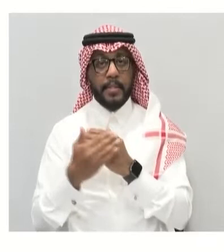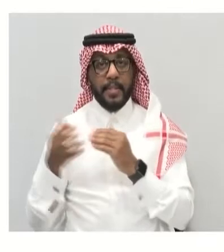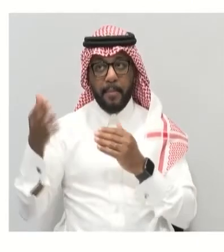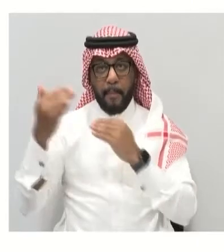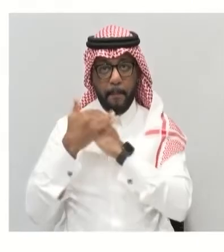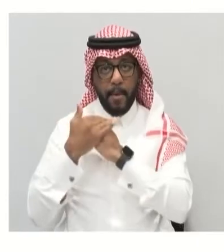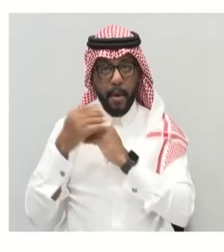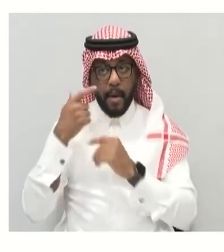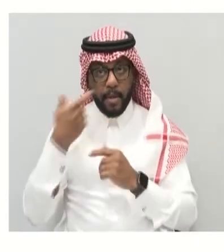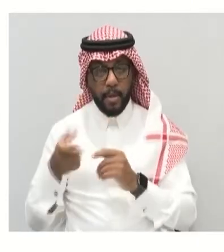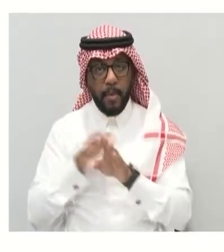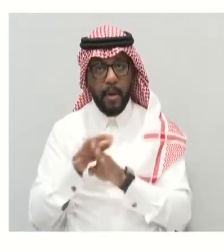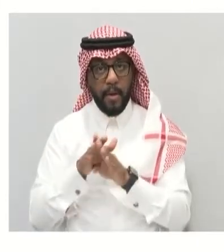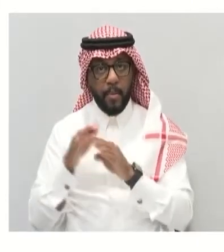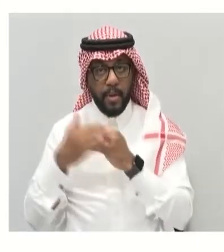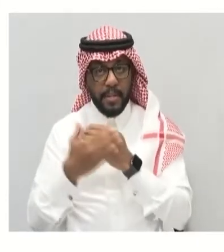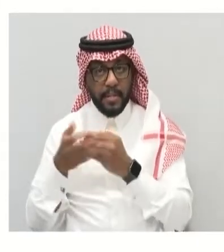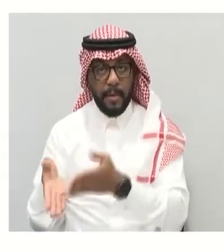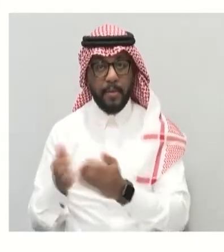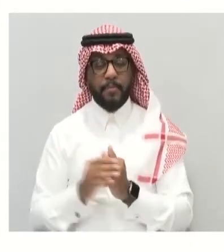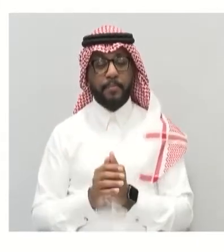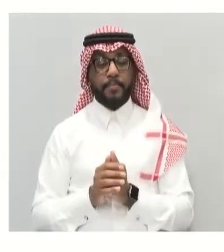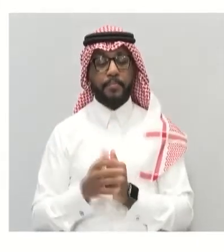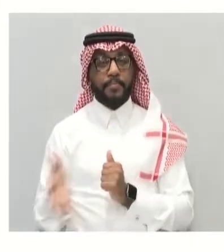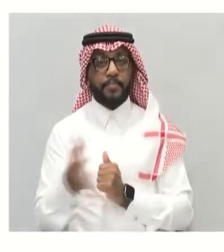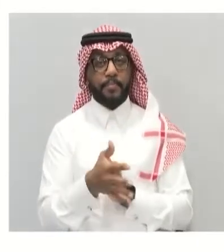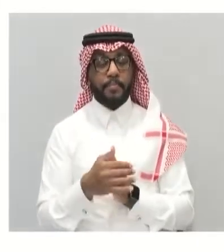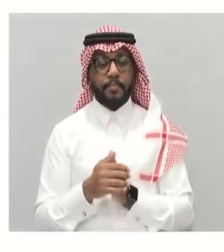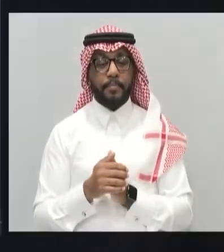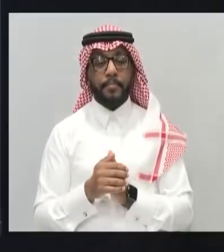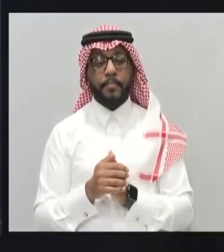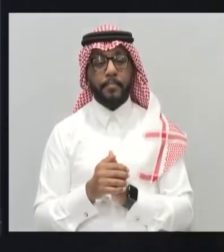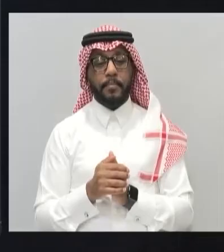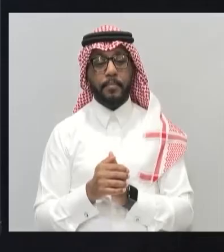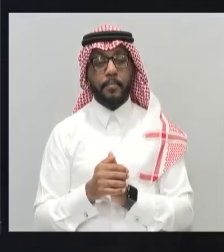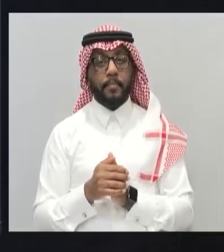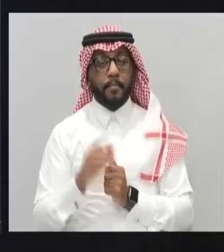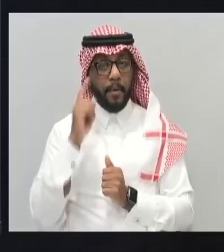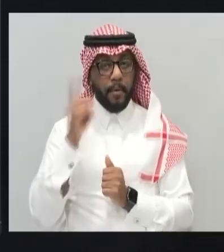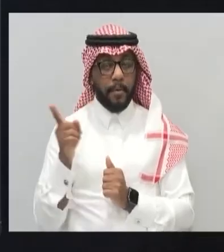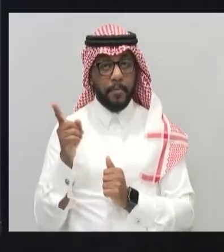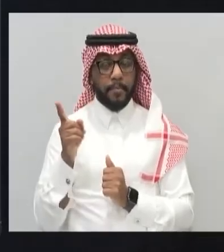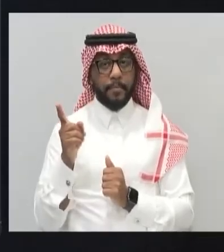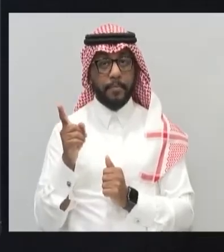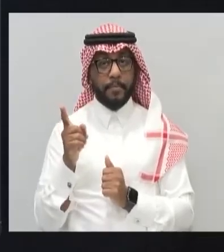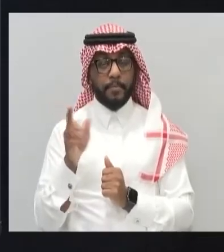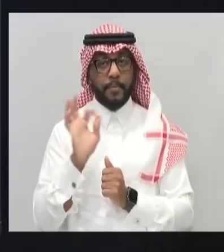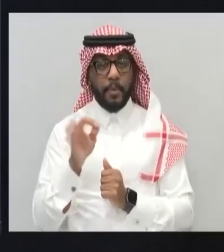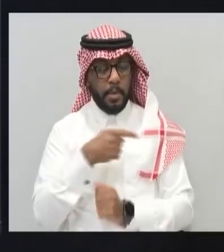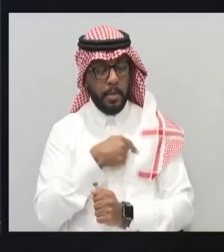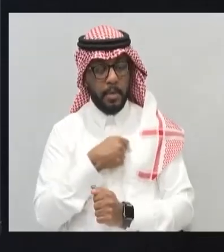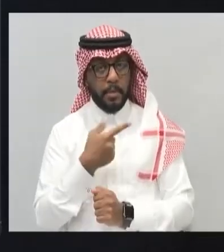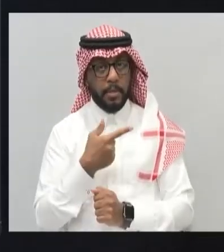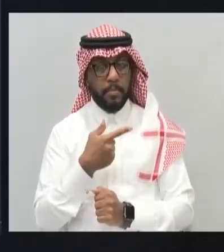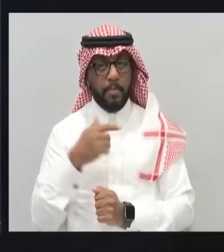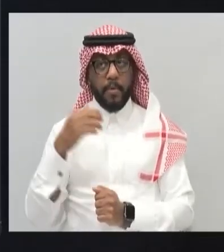ربياني اذا ياء المتكلم في الكلمه السابقه وهو ماذا هذا الياء او هذا الضمير ماذا هل هو اسم او فعل